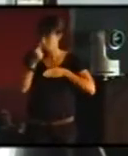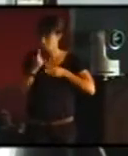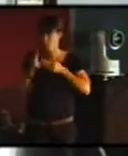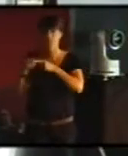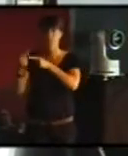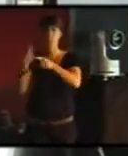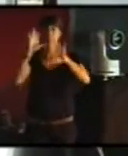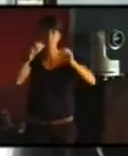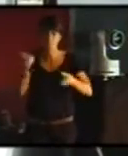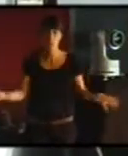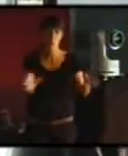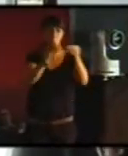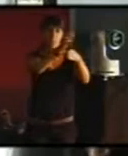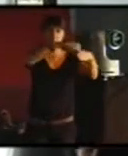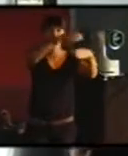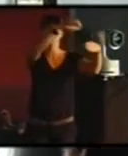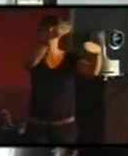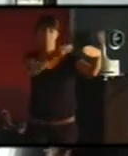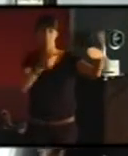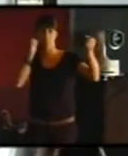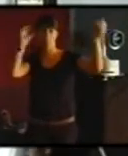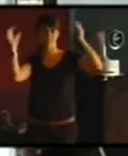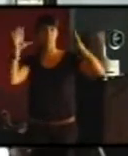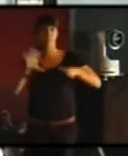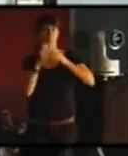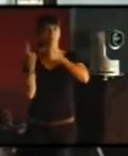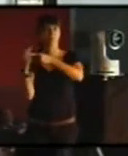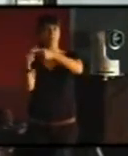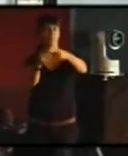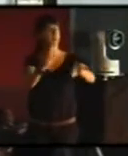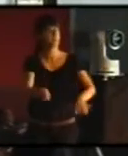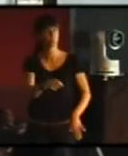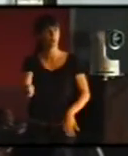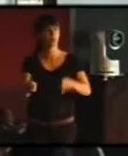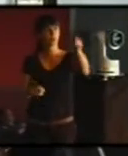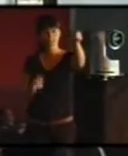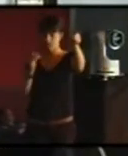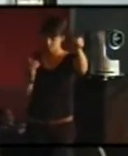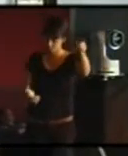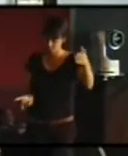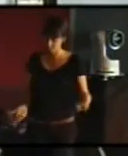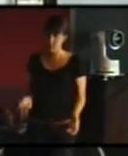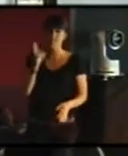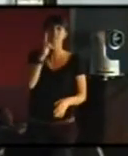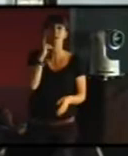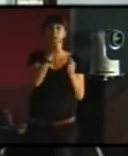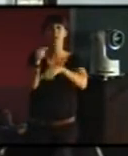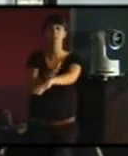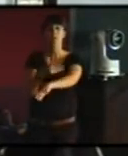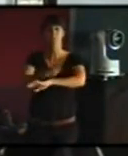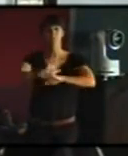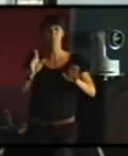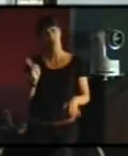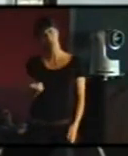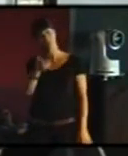C'est aussi oui, mais c'est quand même, c'est quand même, le vin, c'est quand même une économie. On peut pas non plus n'en faire qu'une poésie. Il faut aussi rappeler que le vin.